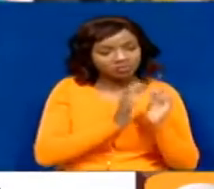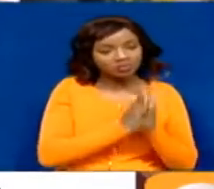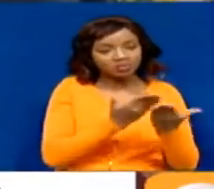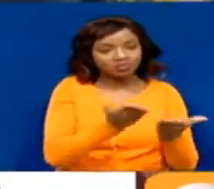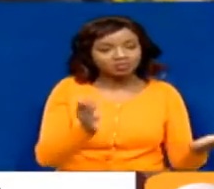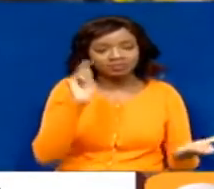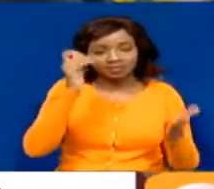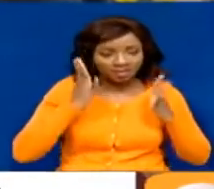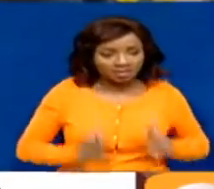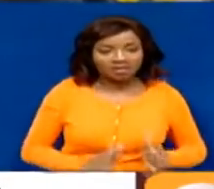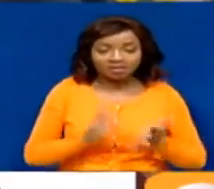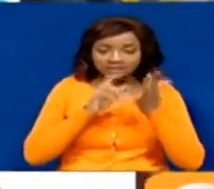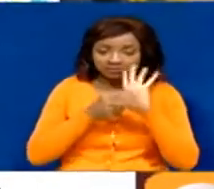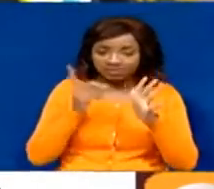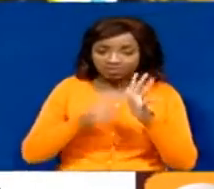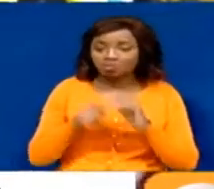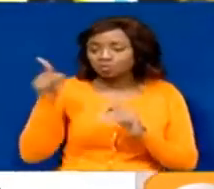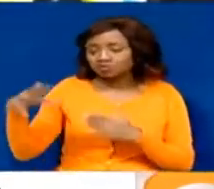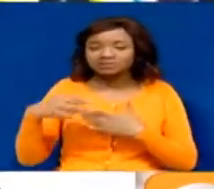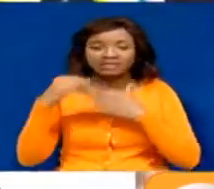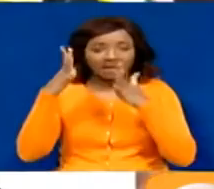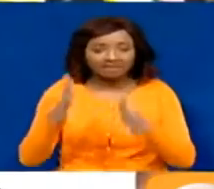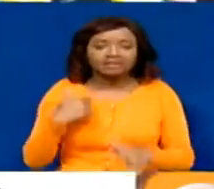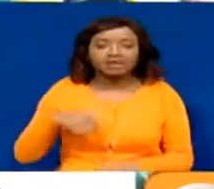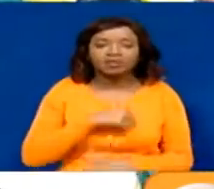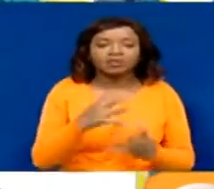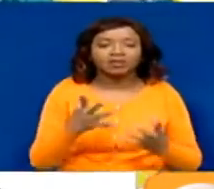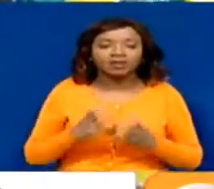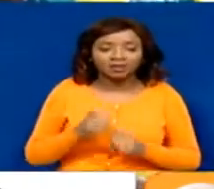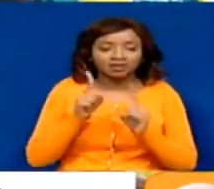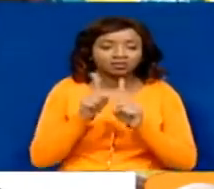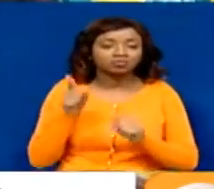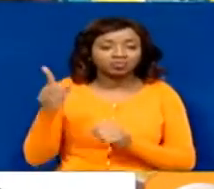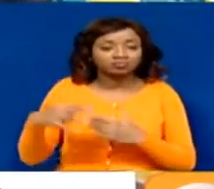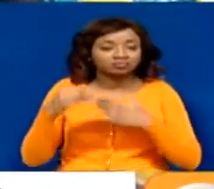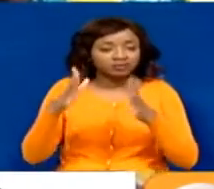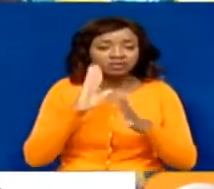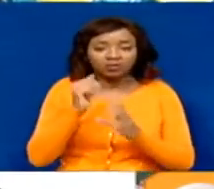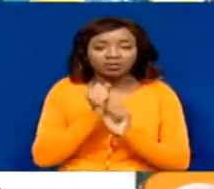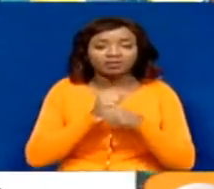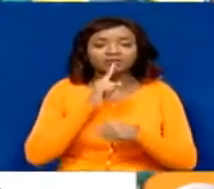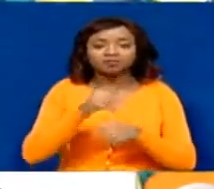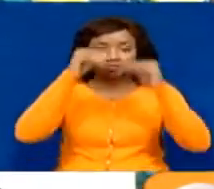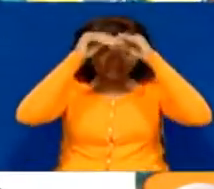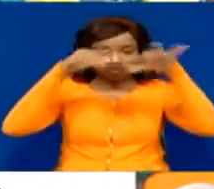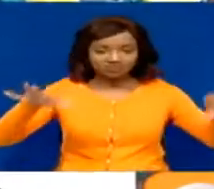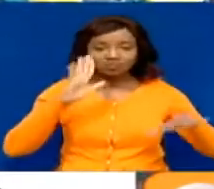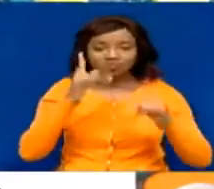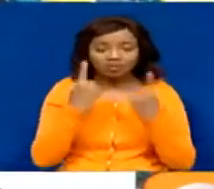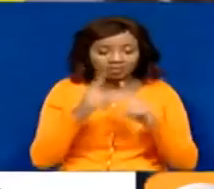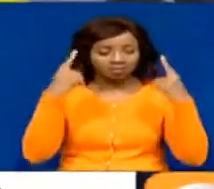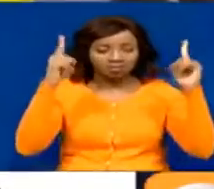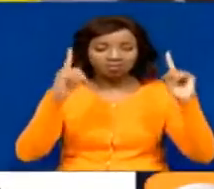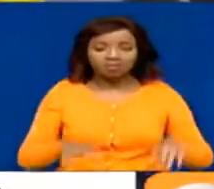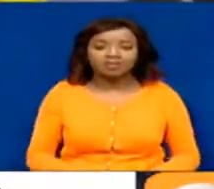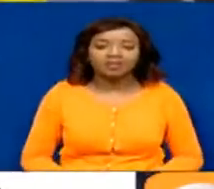maana. Hiyo ndio kiongozi ambaye anafaa kuhakikisha kwamba ukatusi imefikia kila mmoja